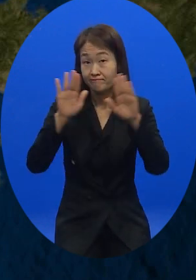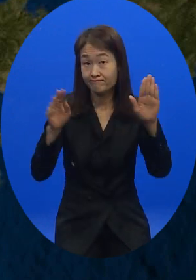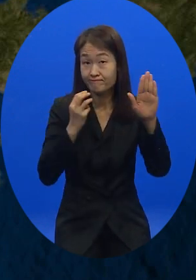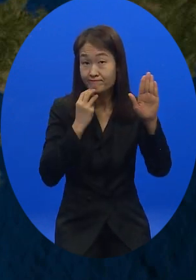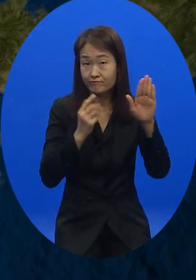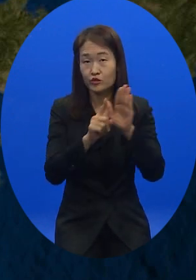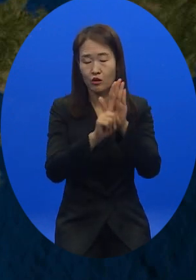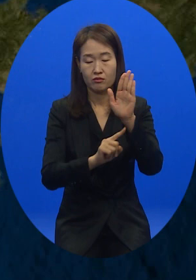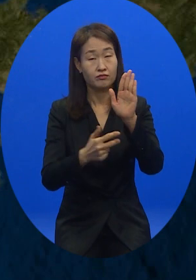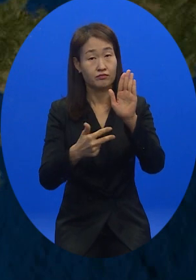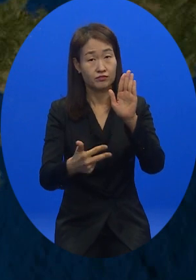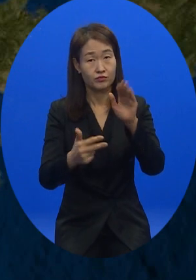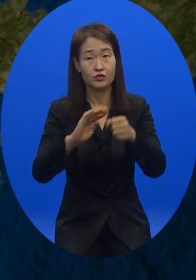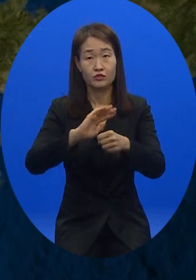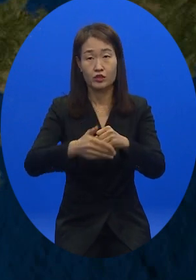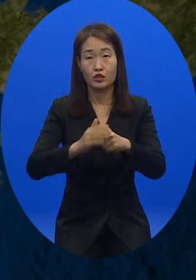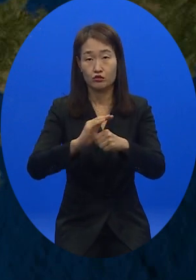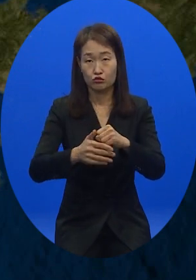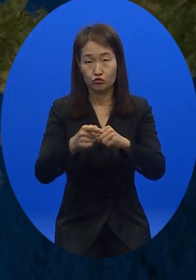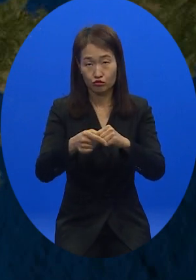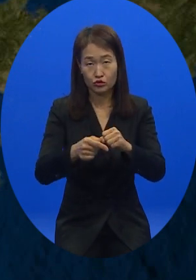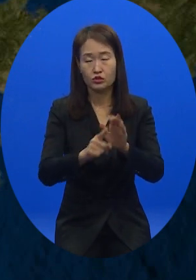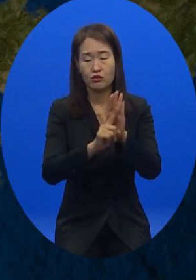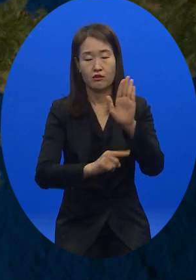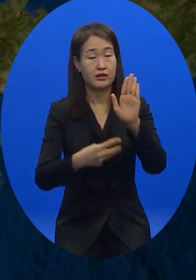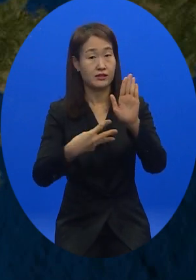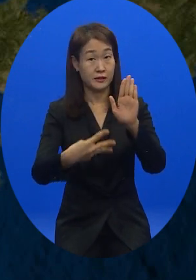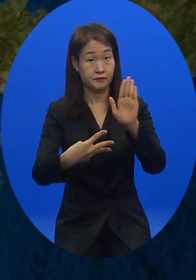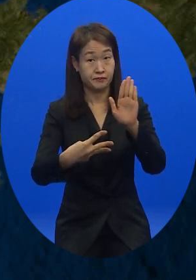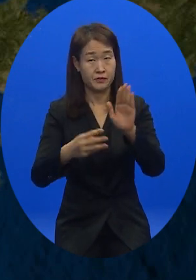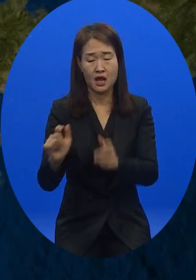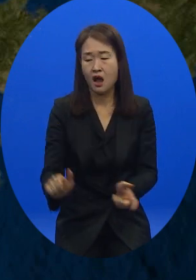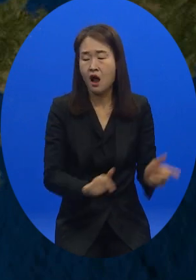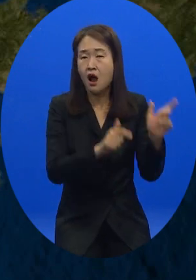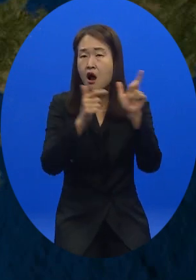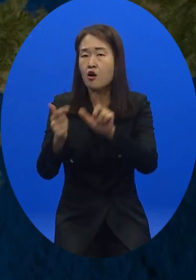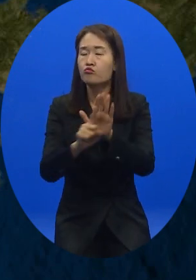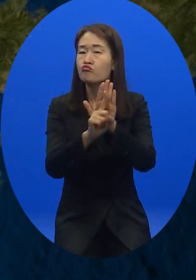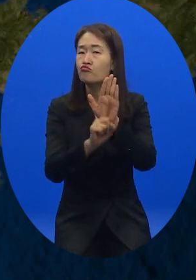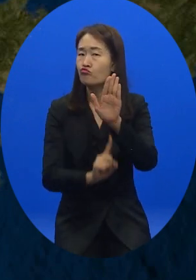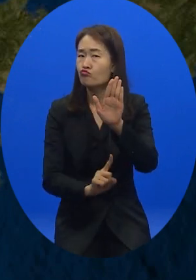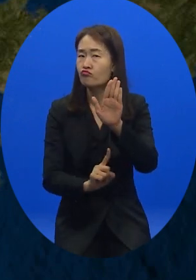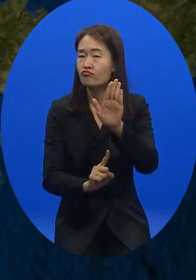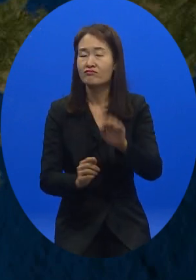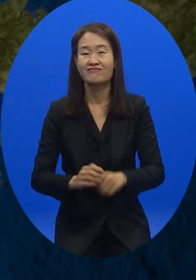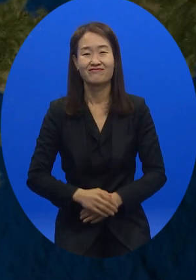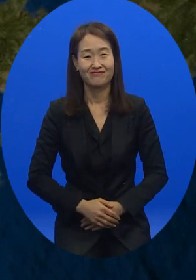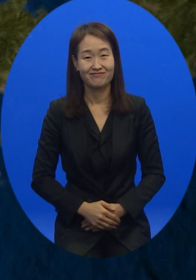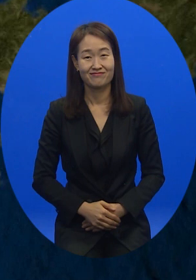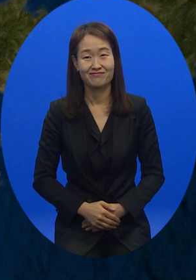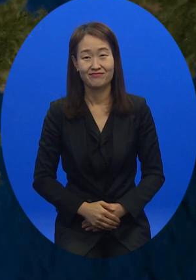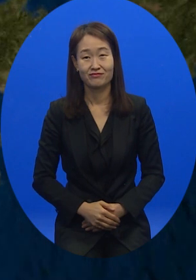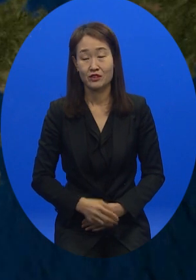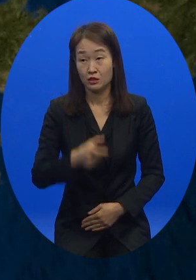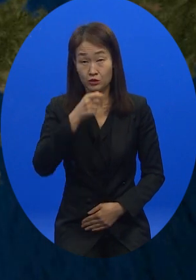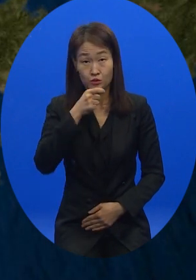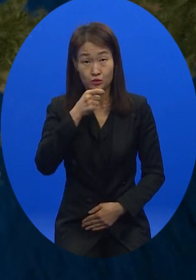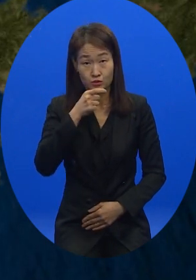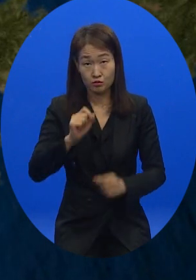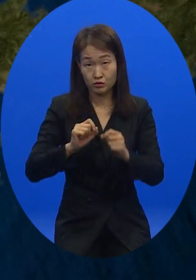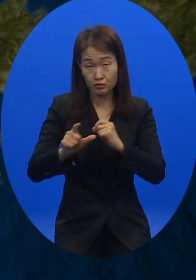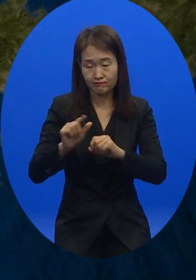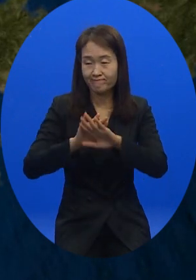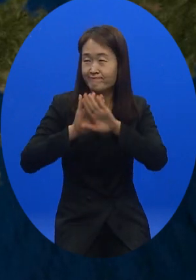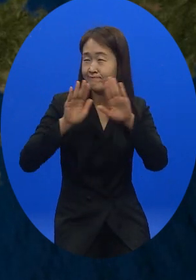서울 영하 7도, 대구 영하 3도에 머물면서 종일 영하의 기온 보이겠습니다. 수요일에는